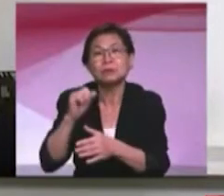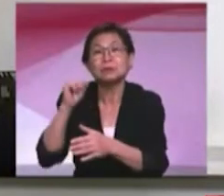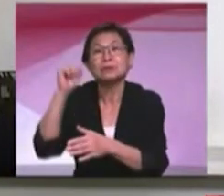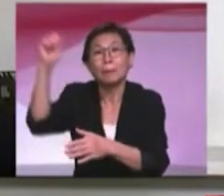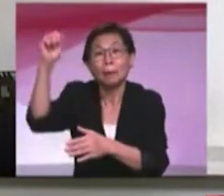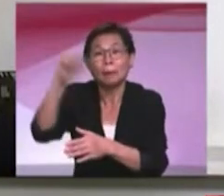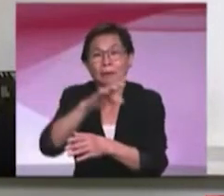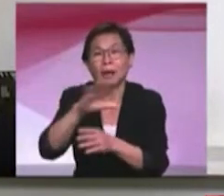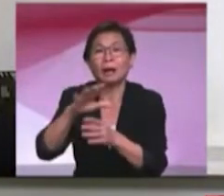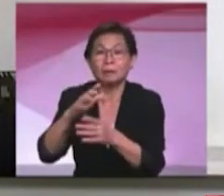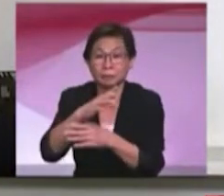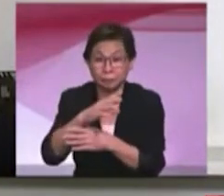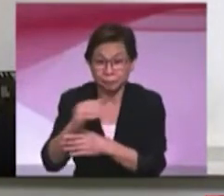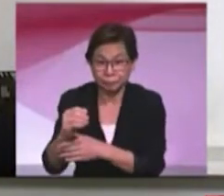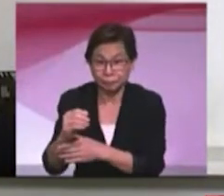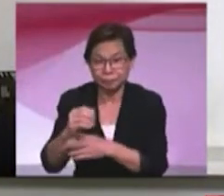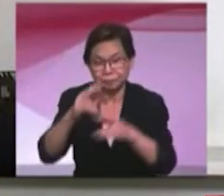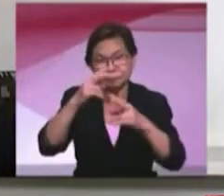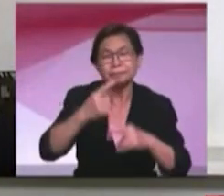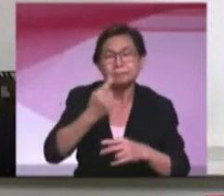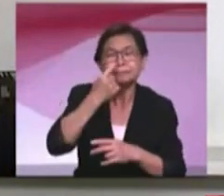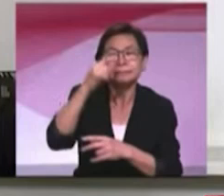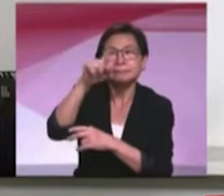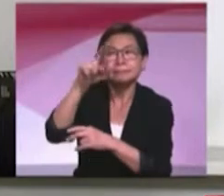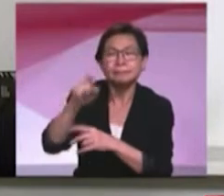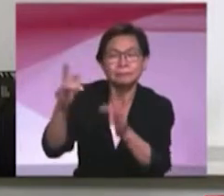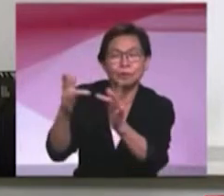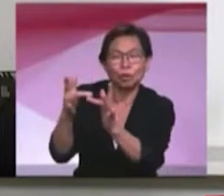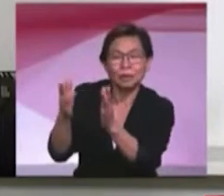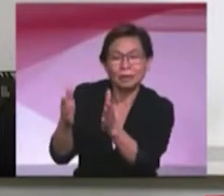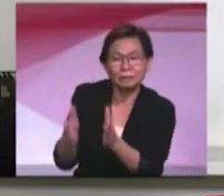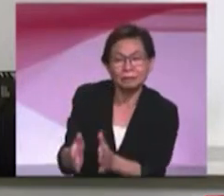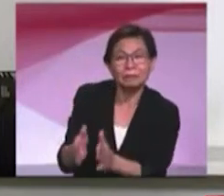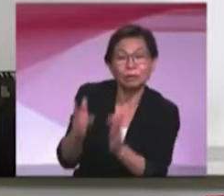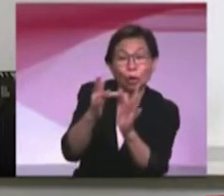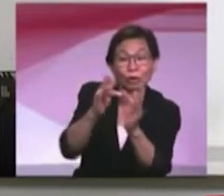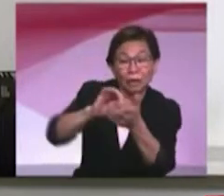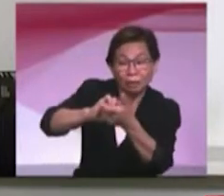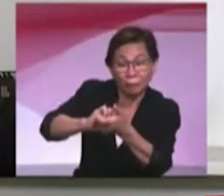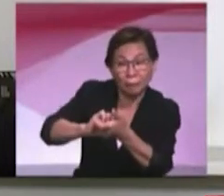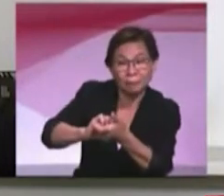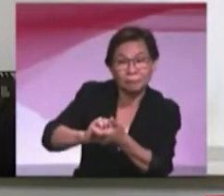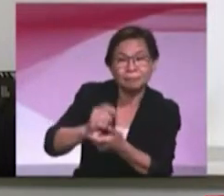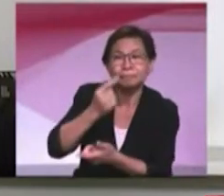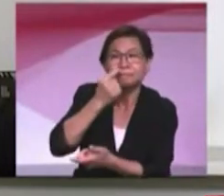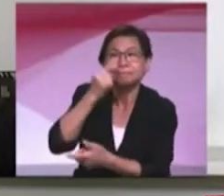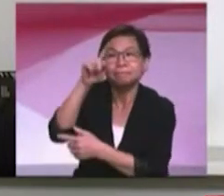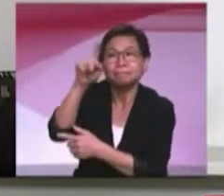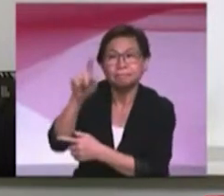di negeri ini termasuk hasil saringan daripada kontak rapat.